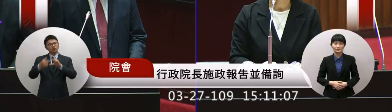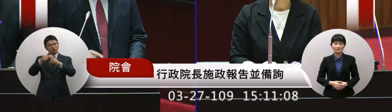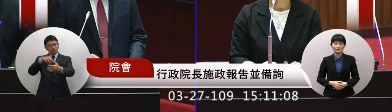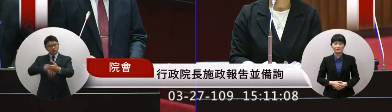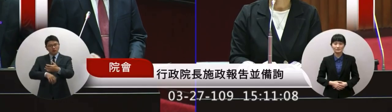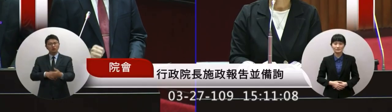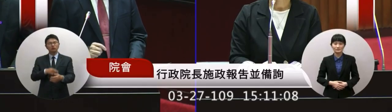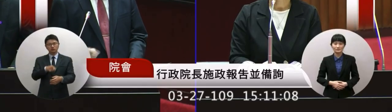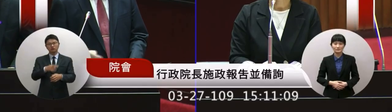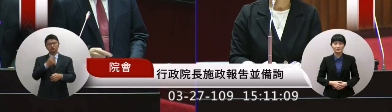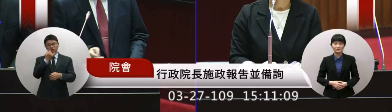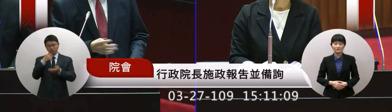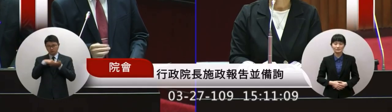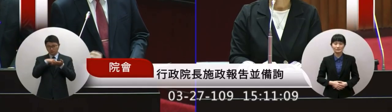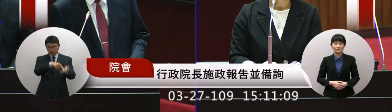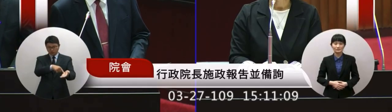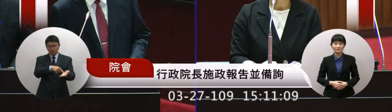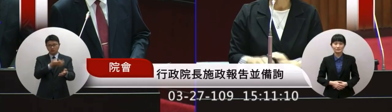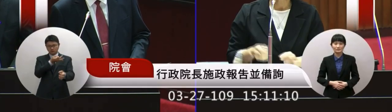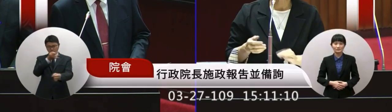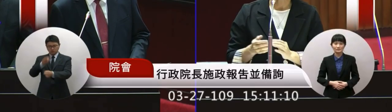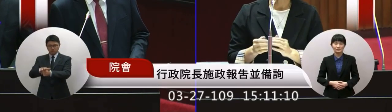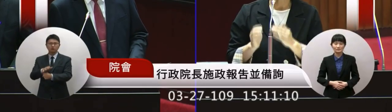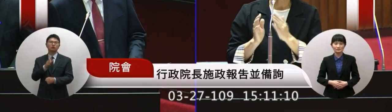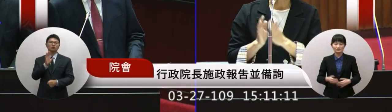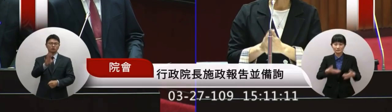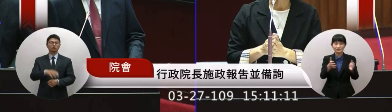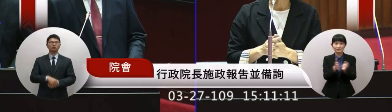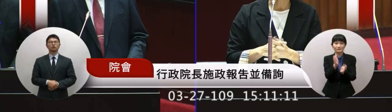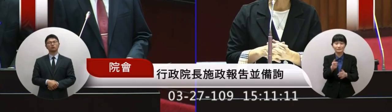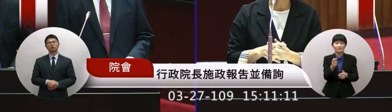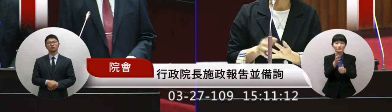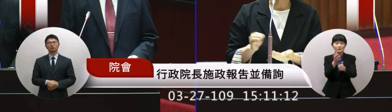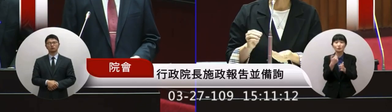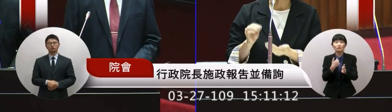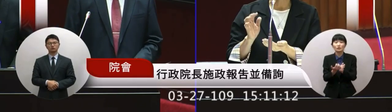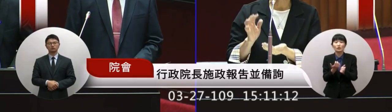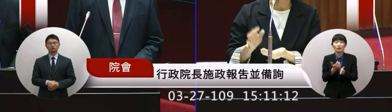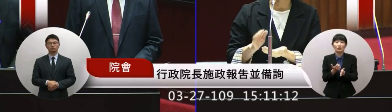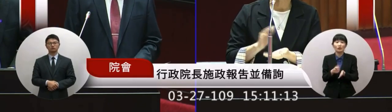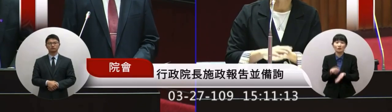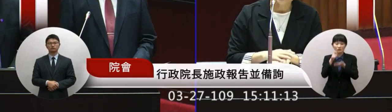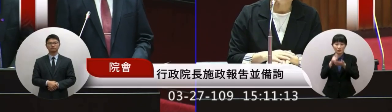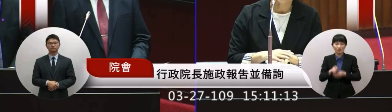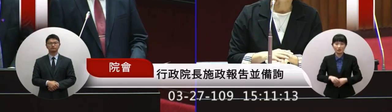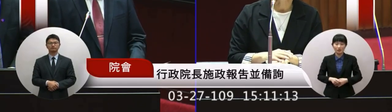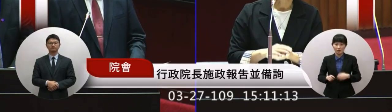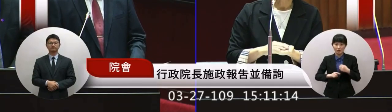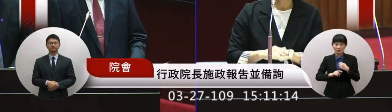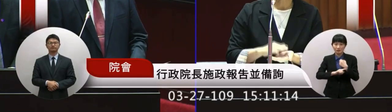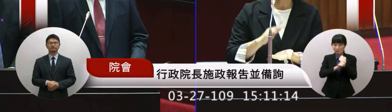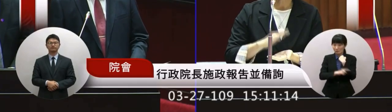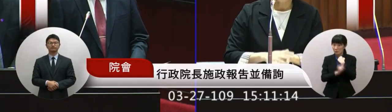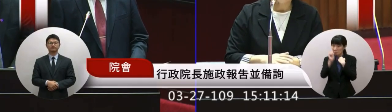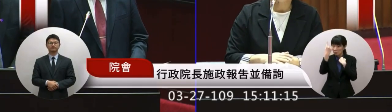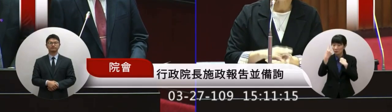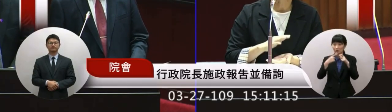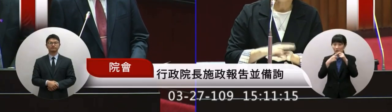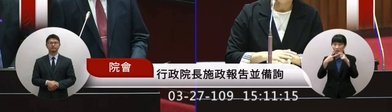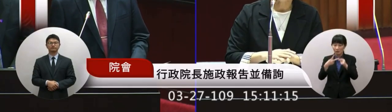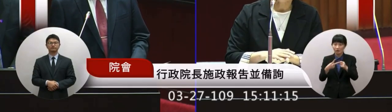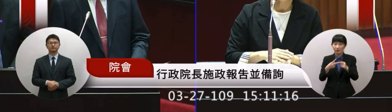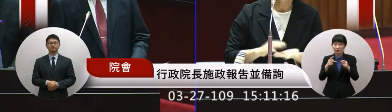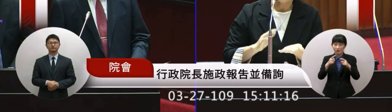定来申请这些费用来支援。 那部长，就是我刚刚提到的，就是相关的法源或者是管理